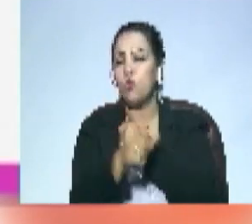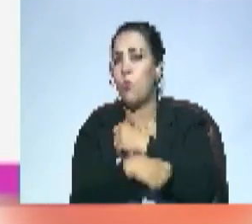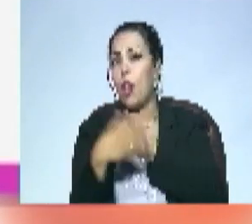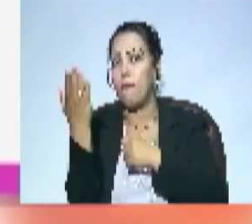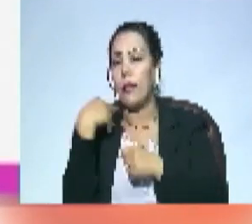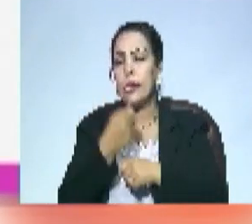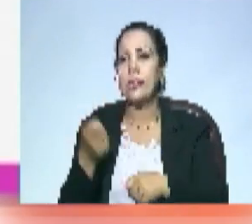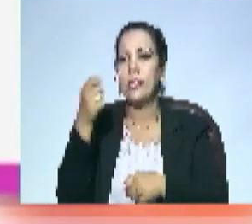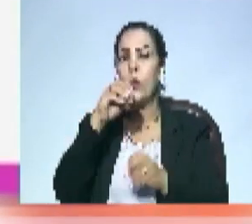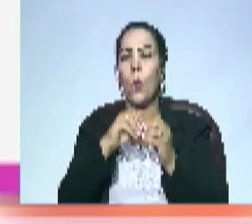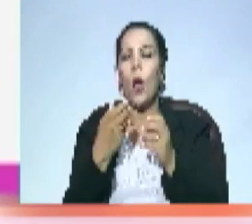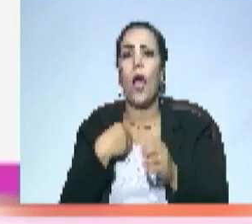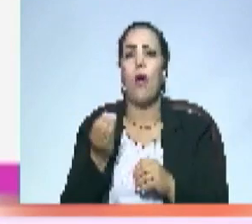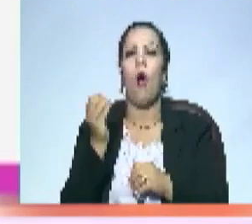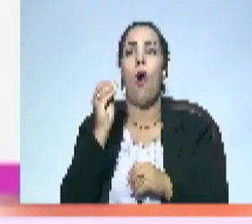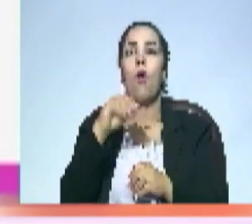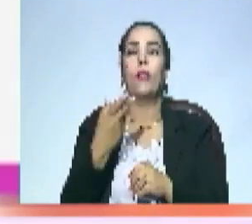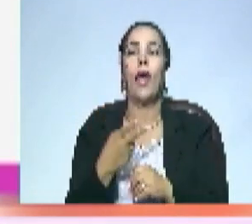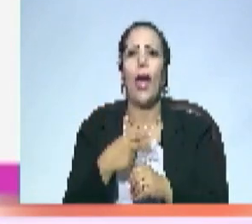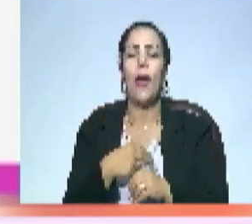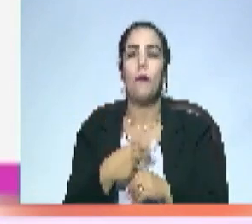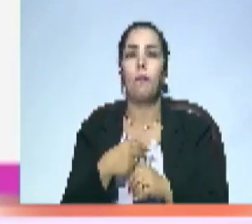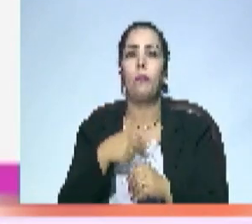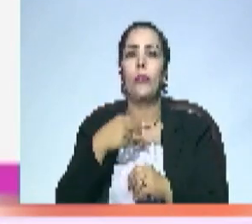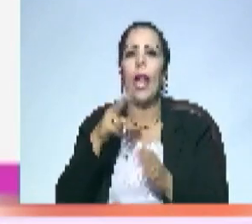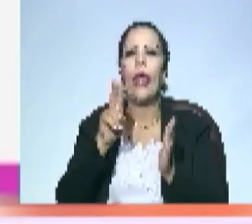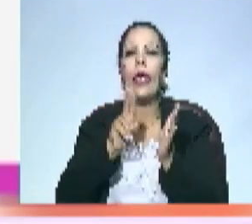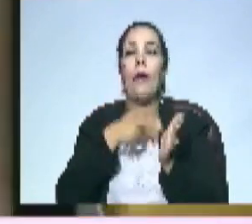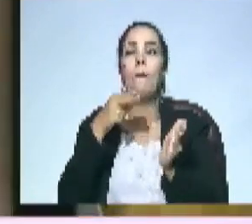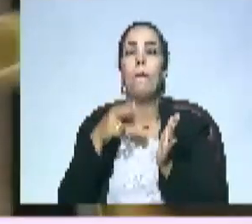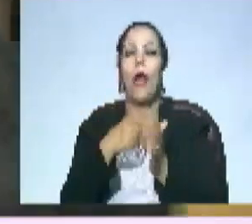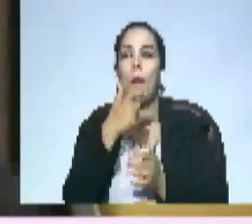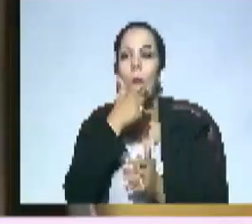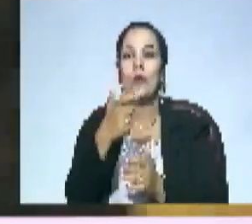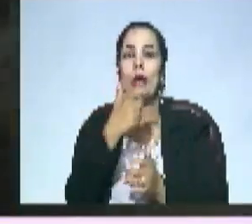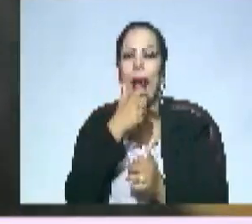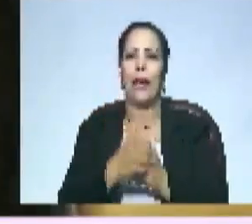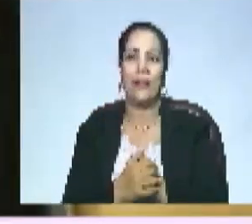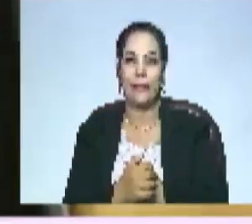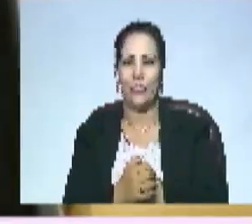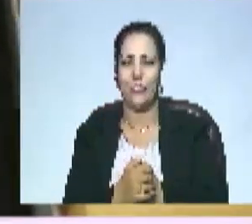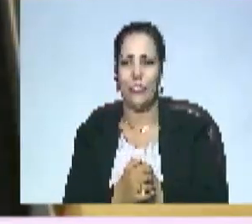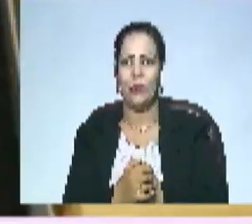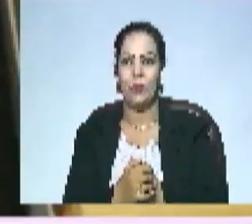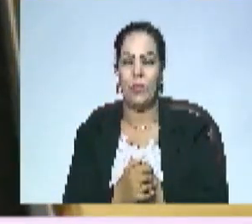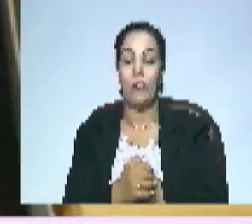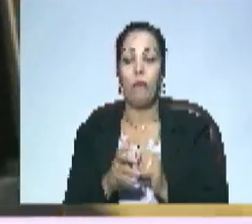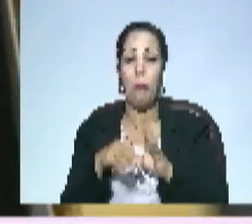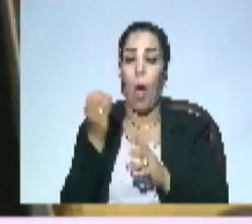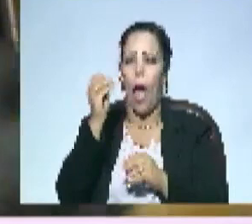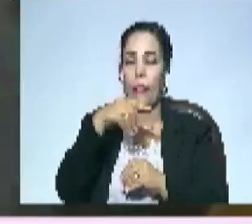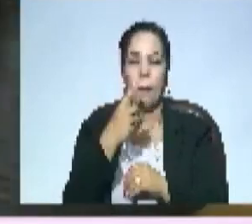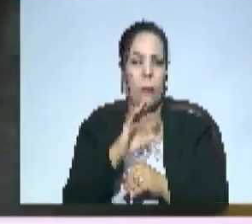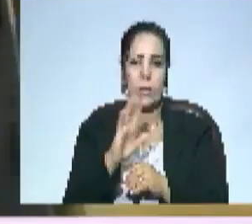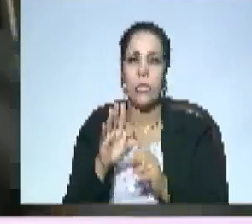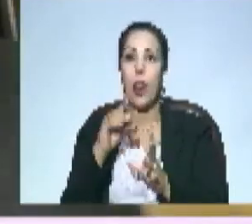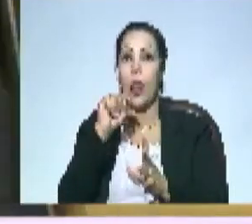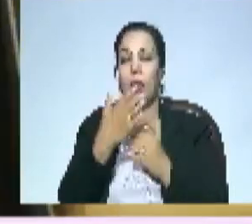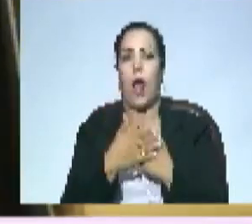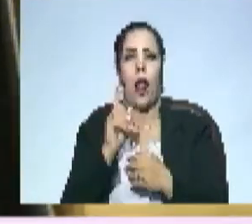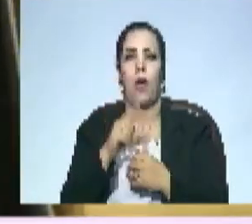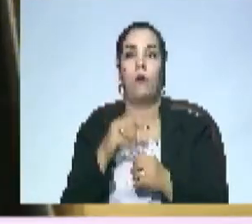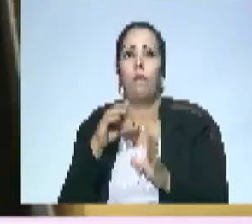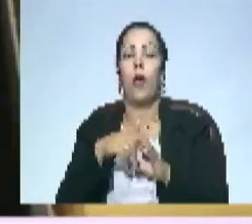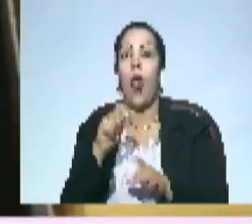فاتت فاتت ان احنا حطينا عليها جبنه موتزاريلا حطينا عليها شويه جبنه موتزاريلا كويس هناخد معانا